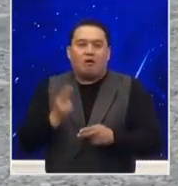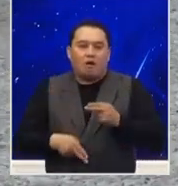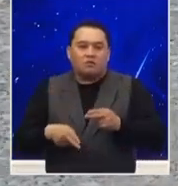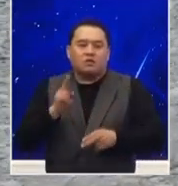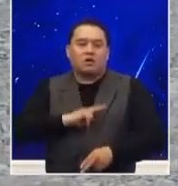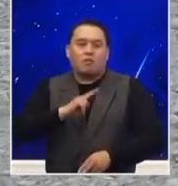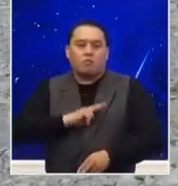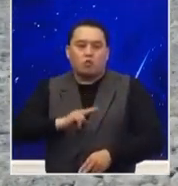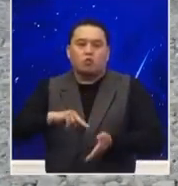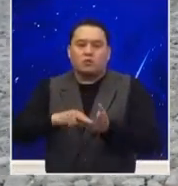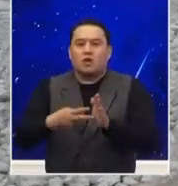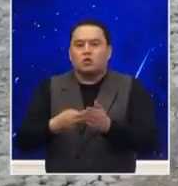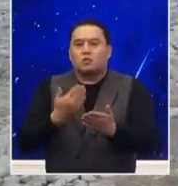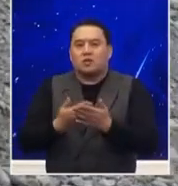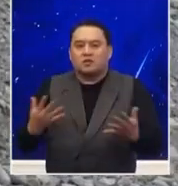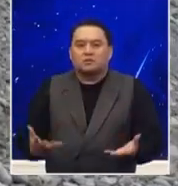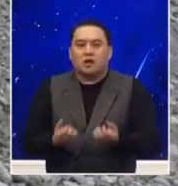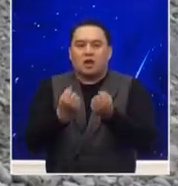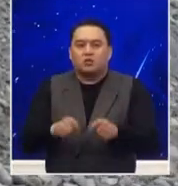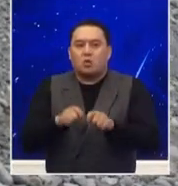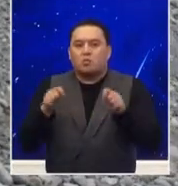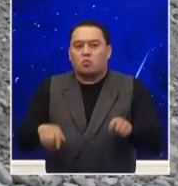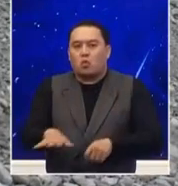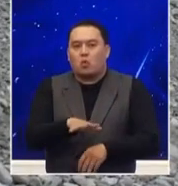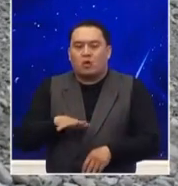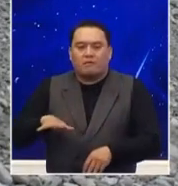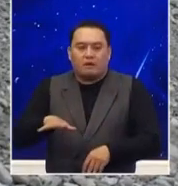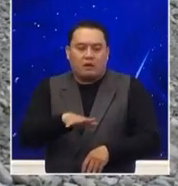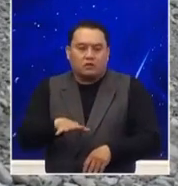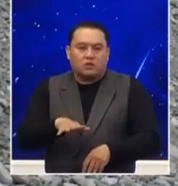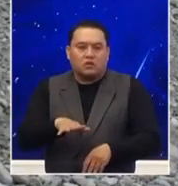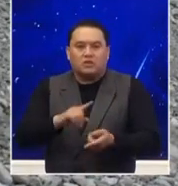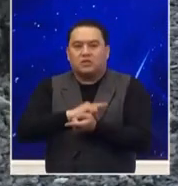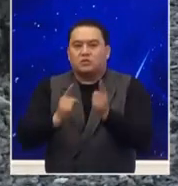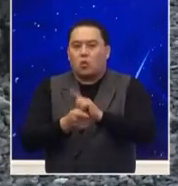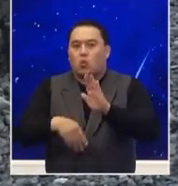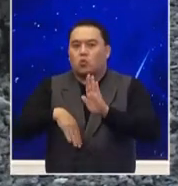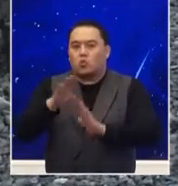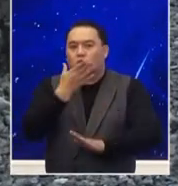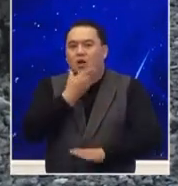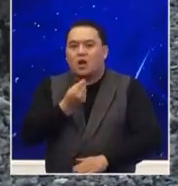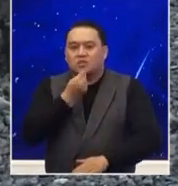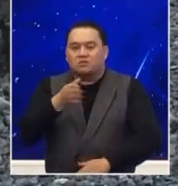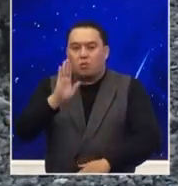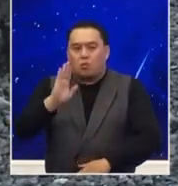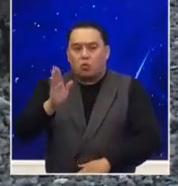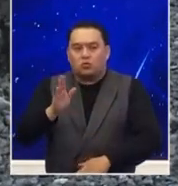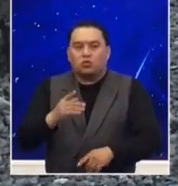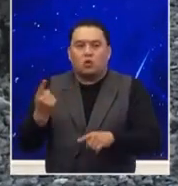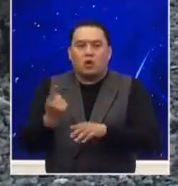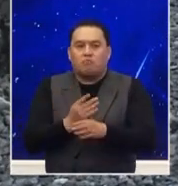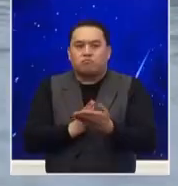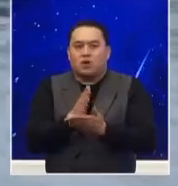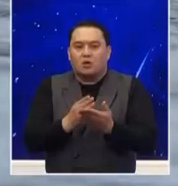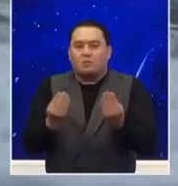укрепительных работ ознаменует не только спасение созданной прибрежной цивилизации, но и изменит к лучшему вид побережья, что в свою очередь